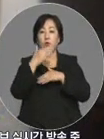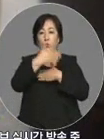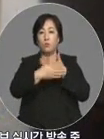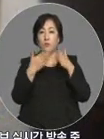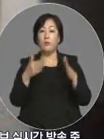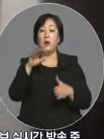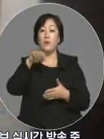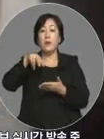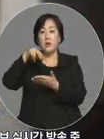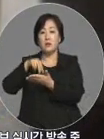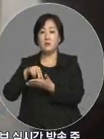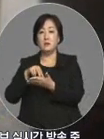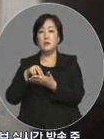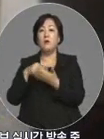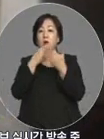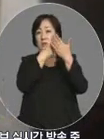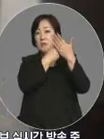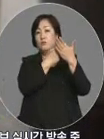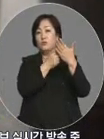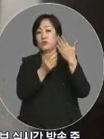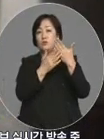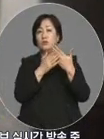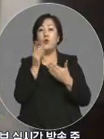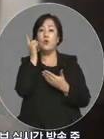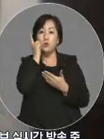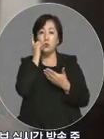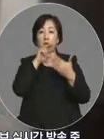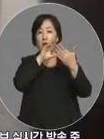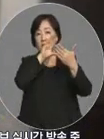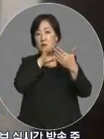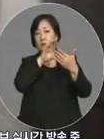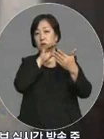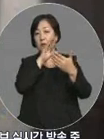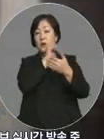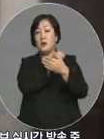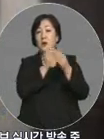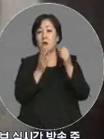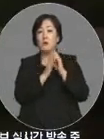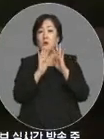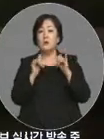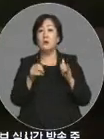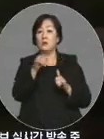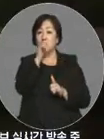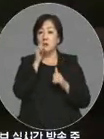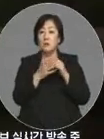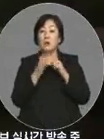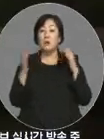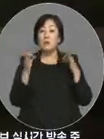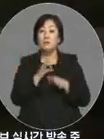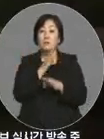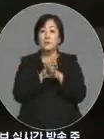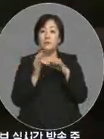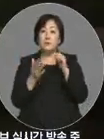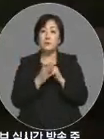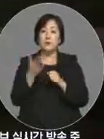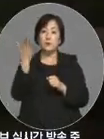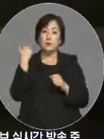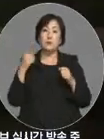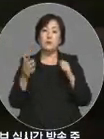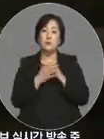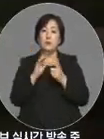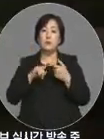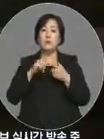멈춰서더니 복도 쪽 창문으로 휴대전화를 들어올립니다. 인기척에 움찔하는 것도 잠깐, 뒷짐까지